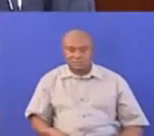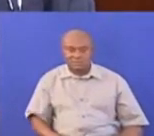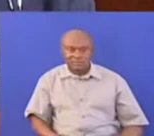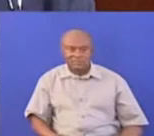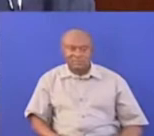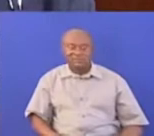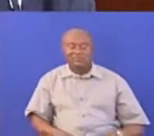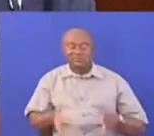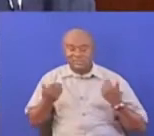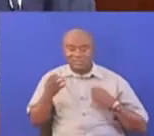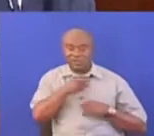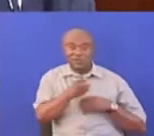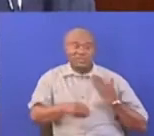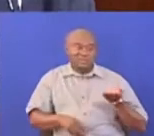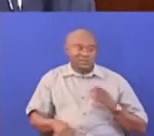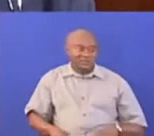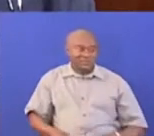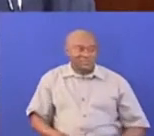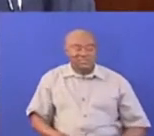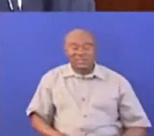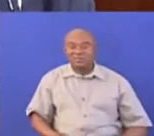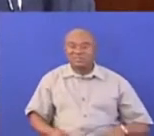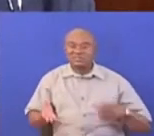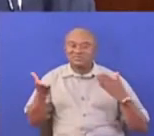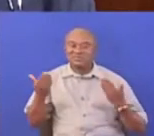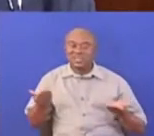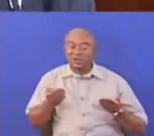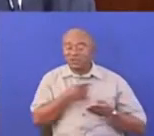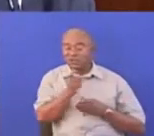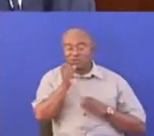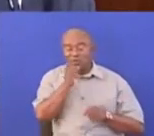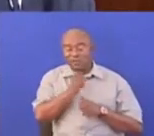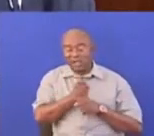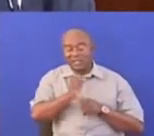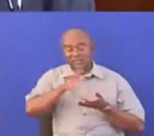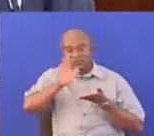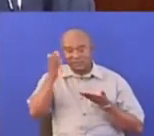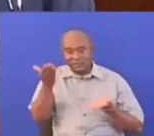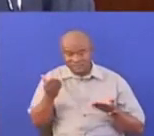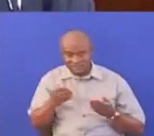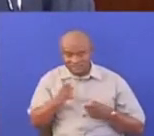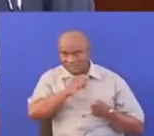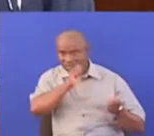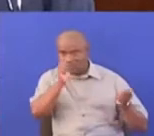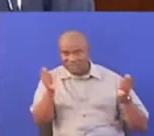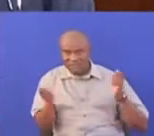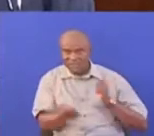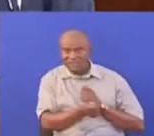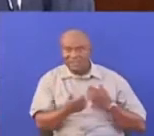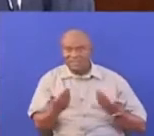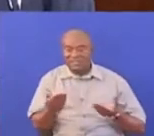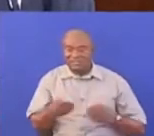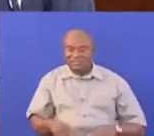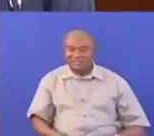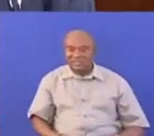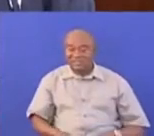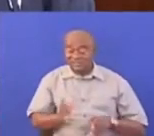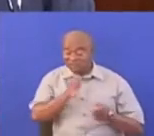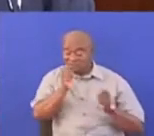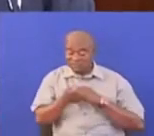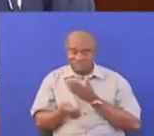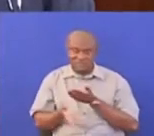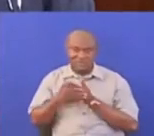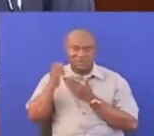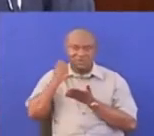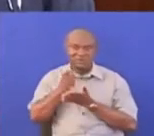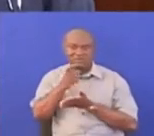Mheshimiwa Waziri. Mheshimiwa Waziri ameeleza vizuri sana faida ya kurekebisha mipaka, na sio kurekebisha tu,